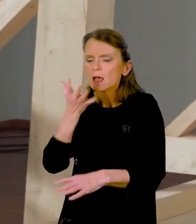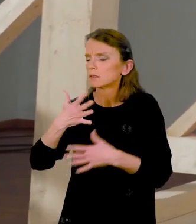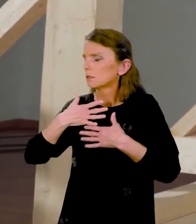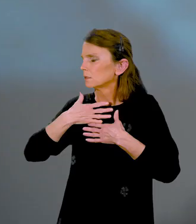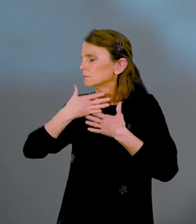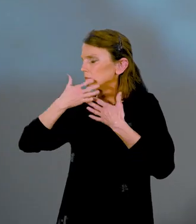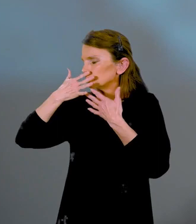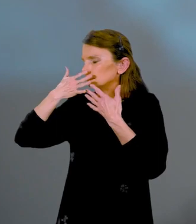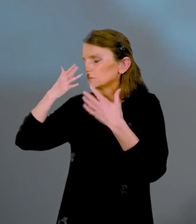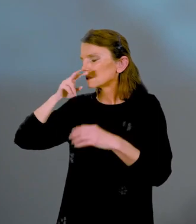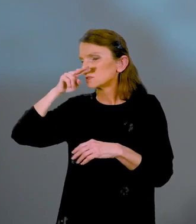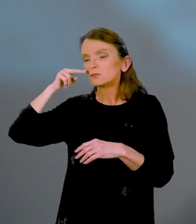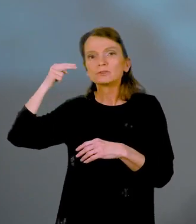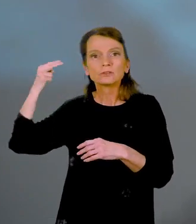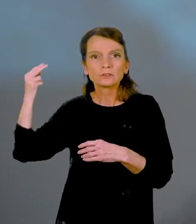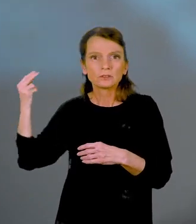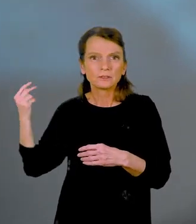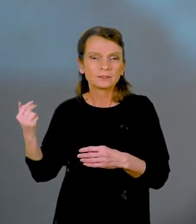pomlad diši